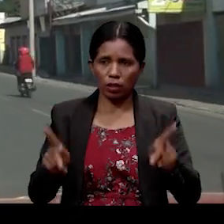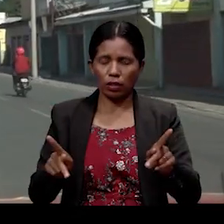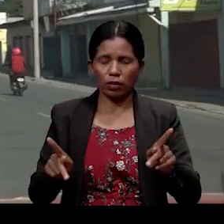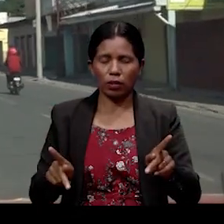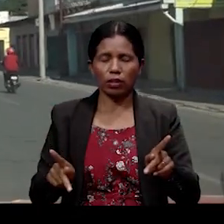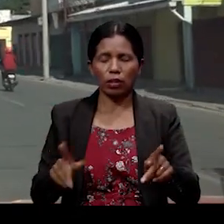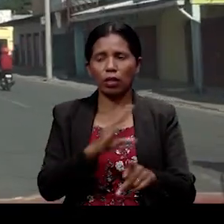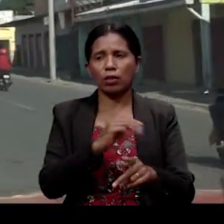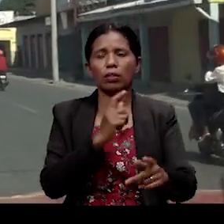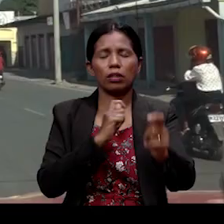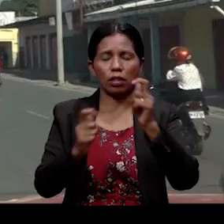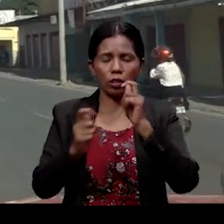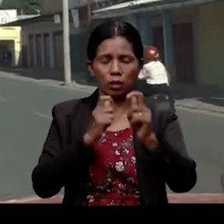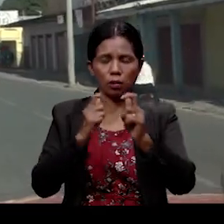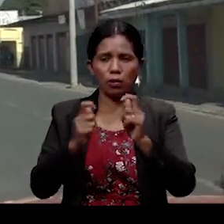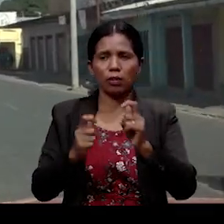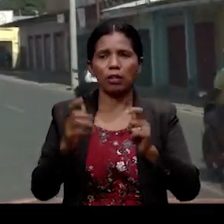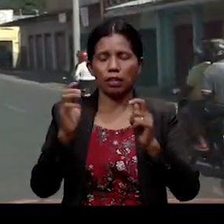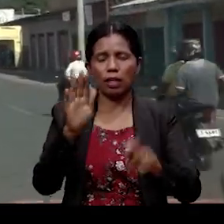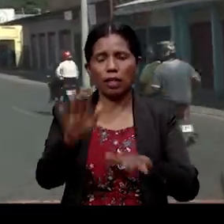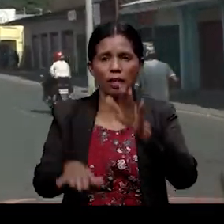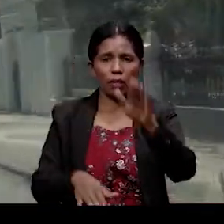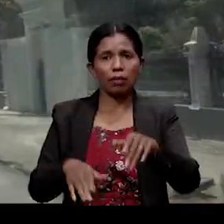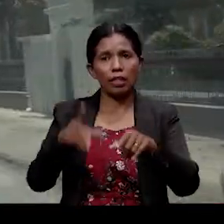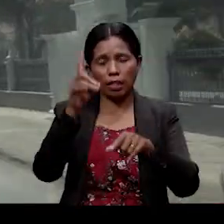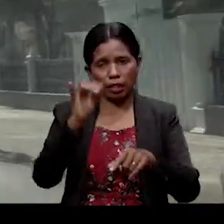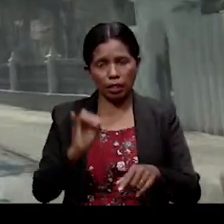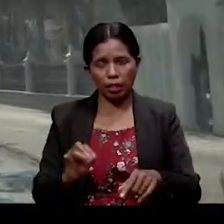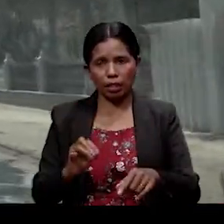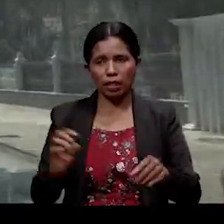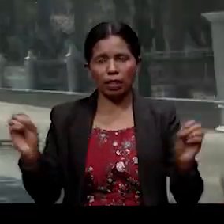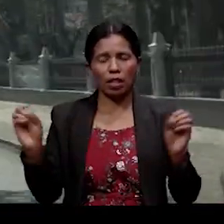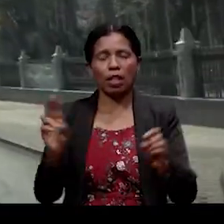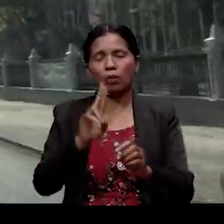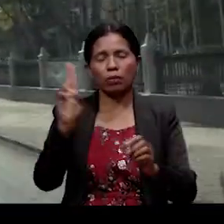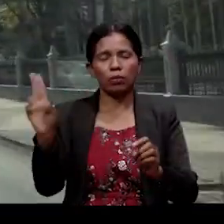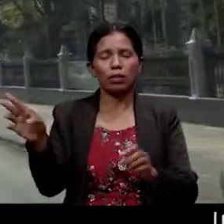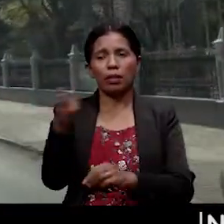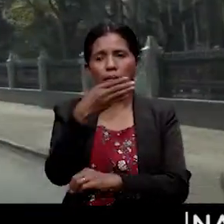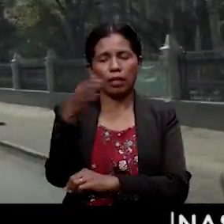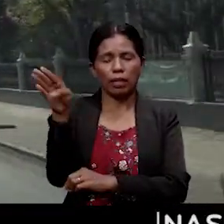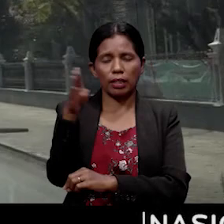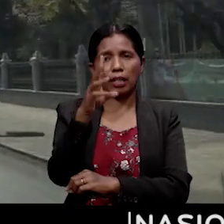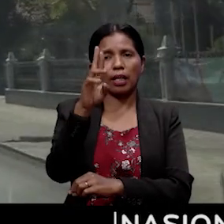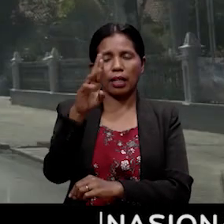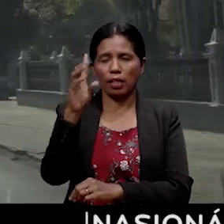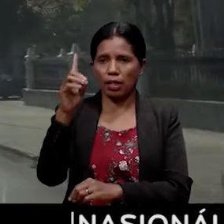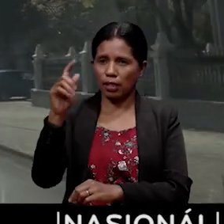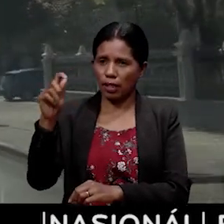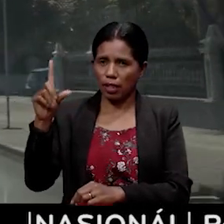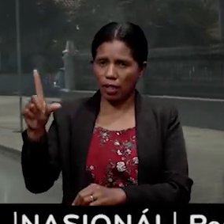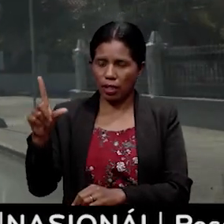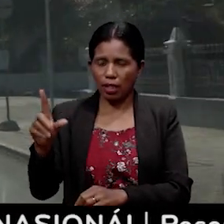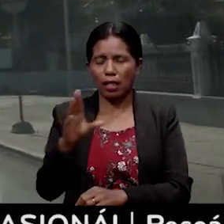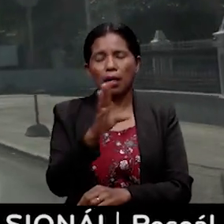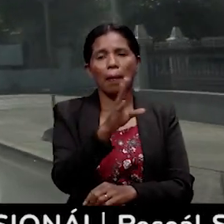no transporte privado hirak nebe sirkula iha kapital Díli la tau bandeira Republika Demokratika Timor Leste. Bandeira